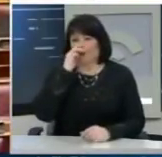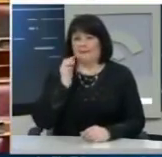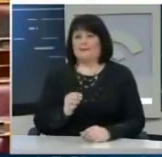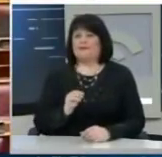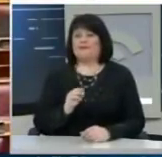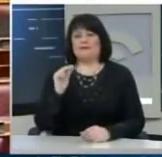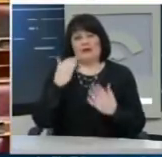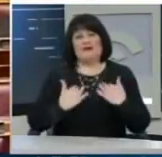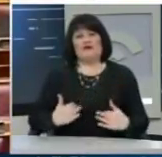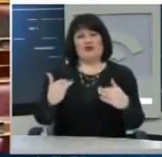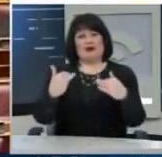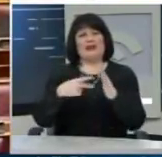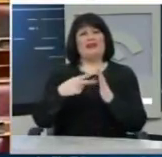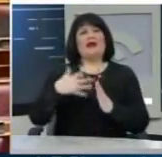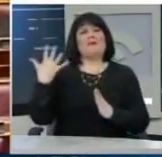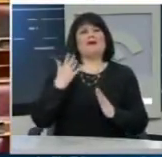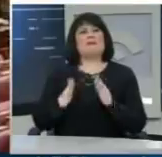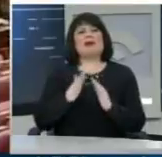στο Κοινοβούλιο το Μάρτιο του 2015,